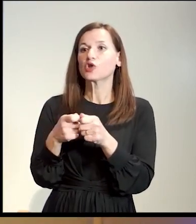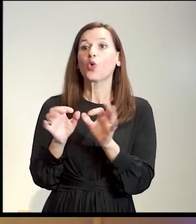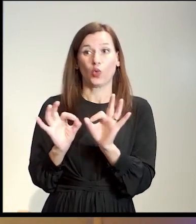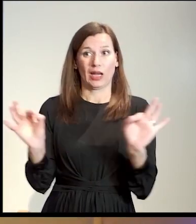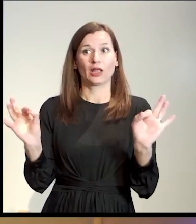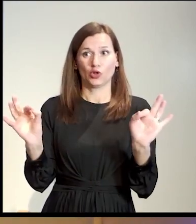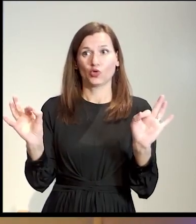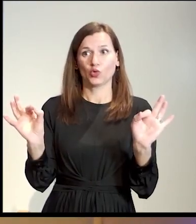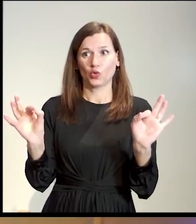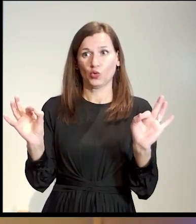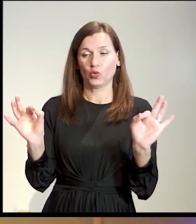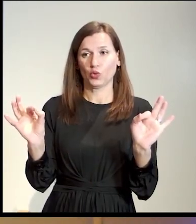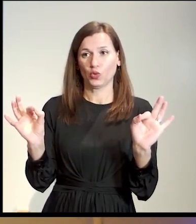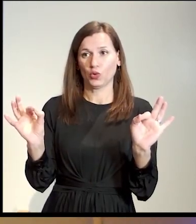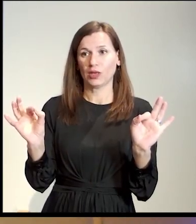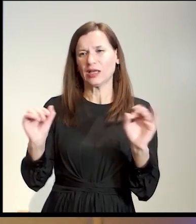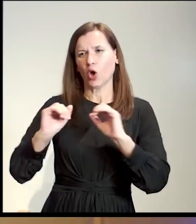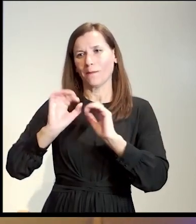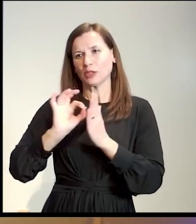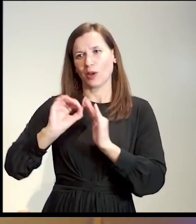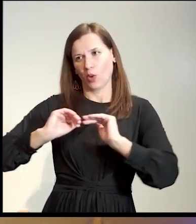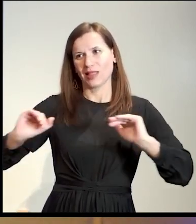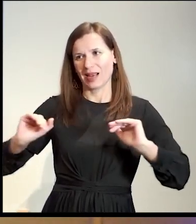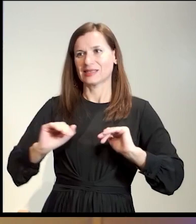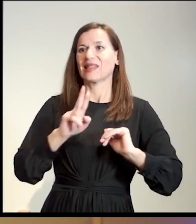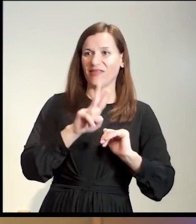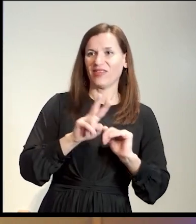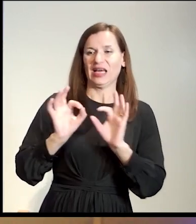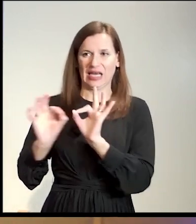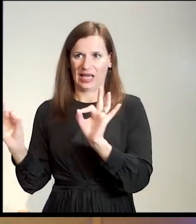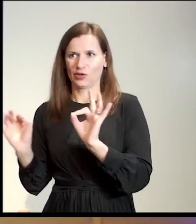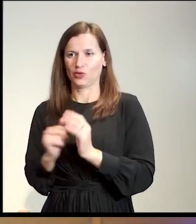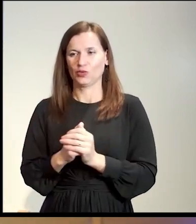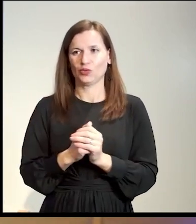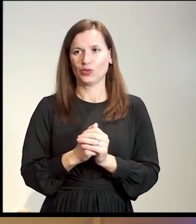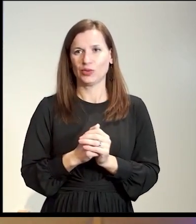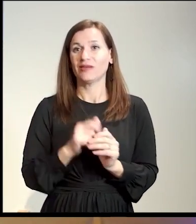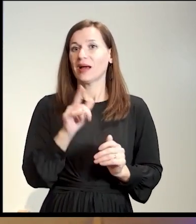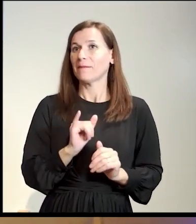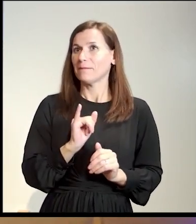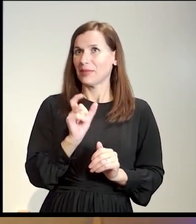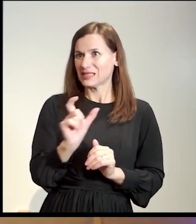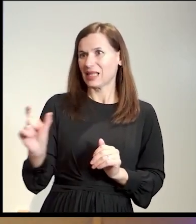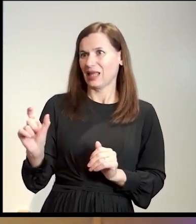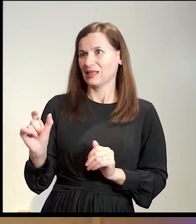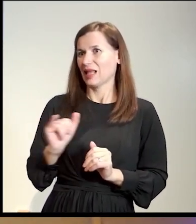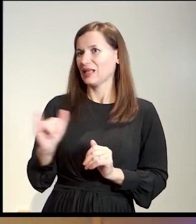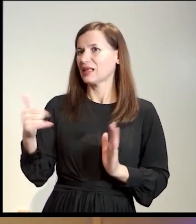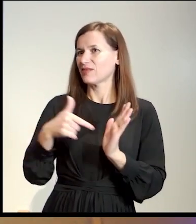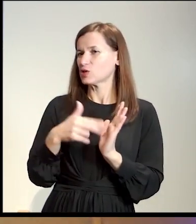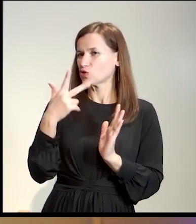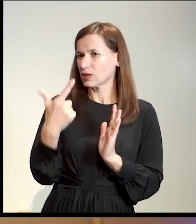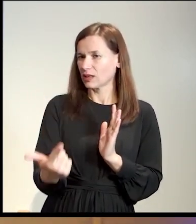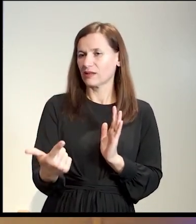jo pišemo na razen. Med besedami, ki smo jih leta 2023 v večji